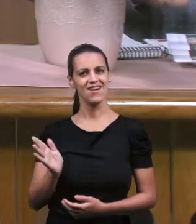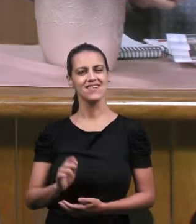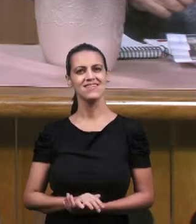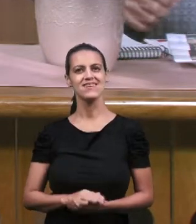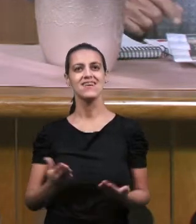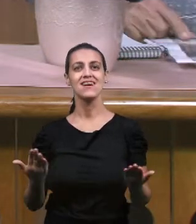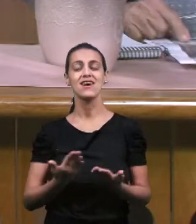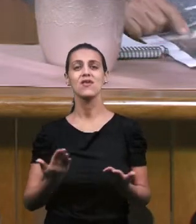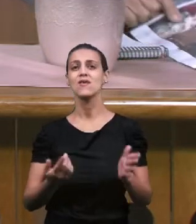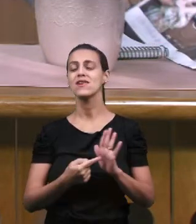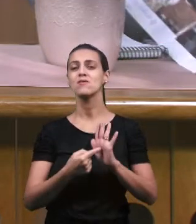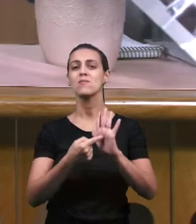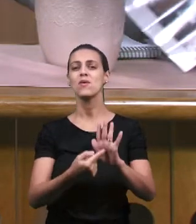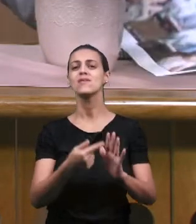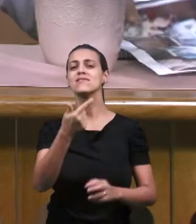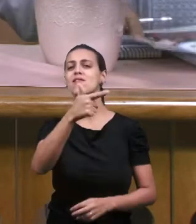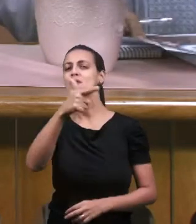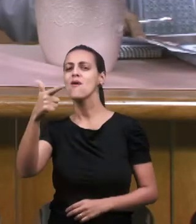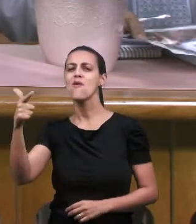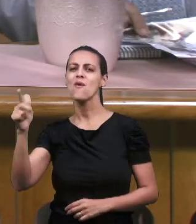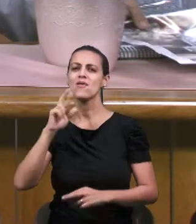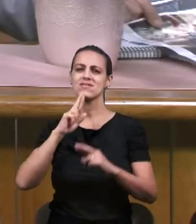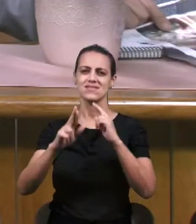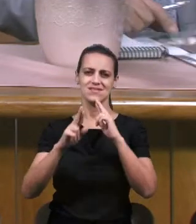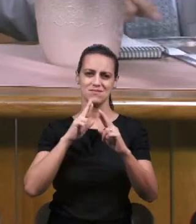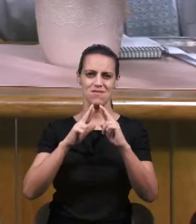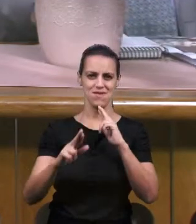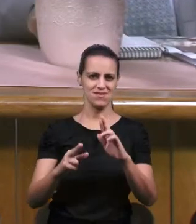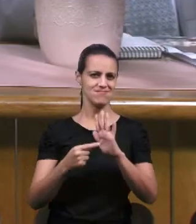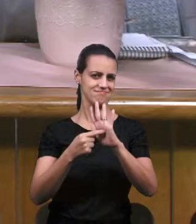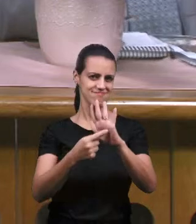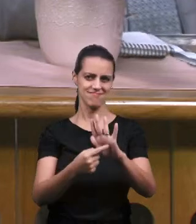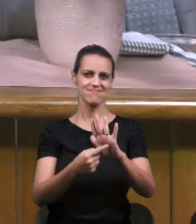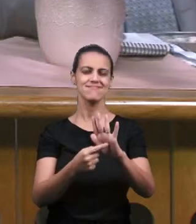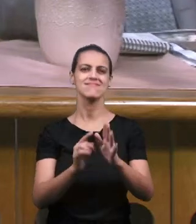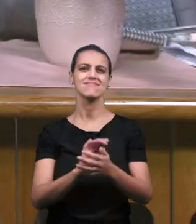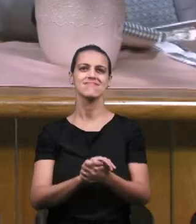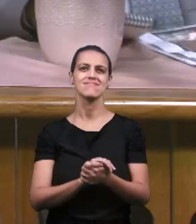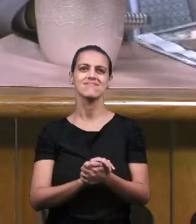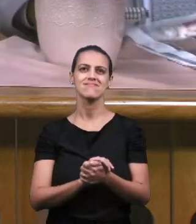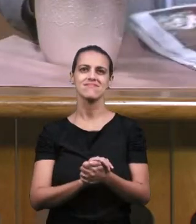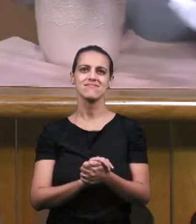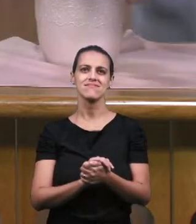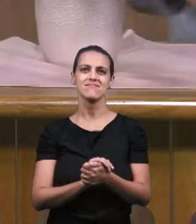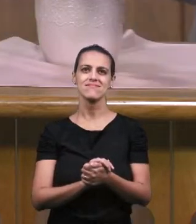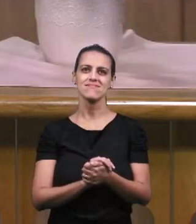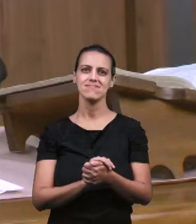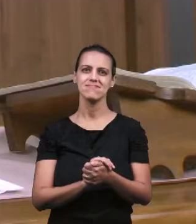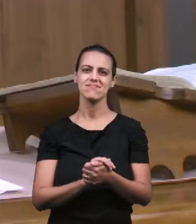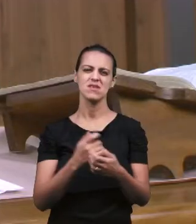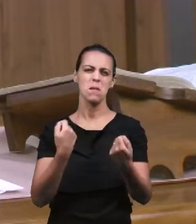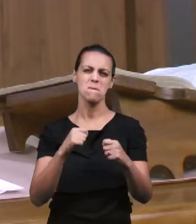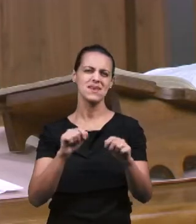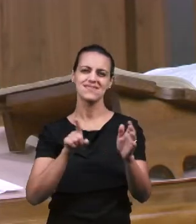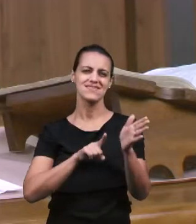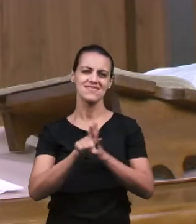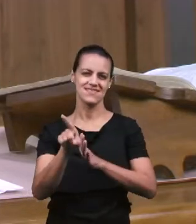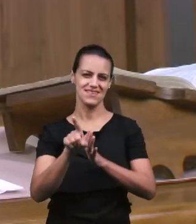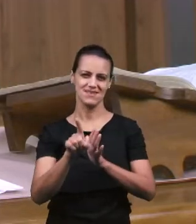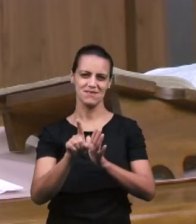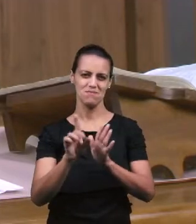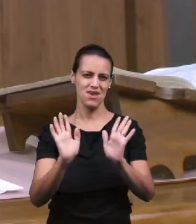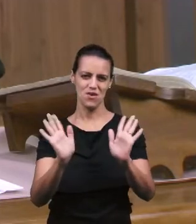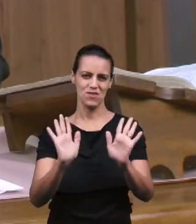bien placées par le pasteur Jodetti, nous allons maintenant passer d'autres réponses, quelques-unes. Nous allons passer directement sans